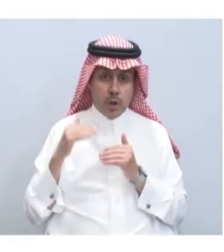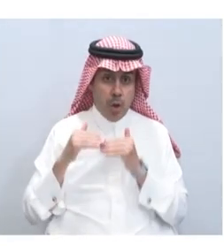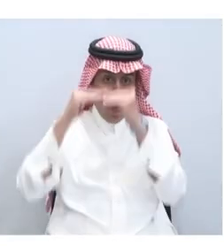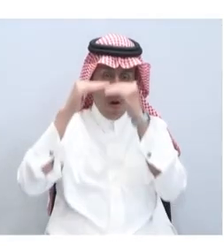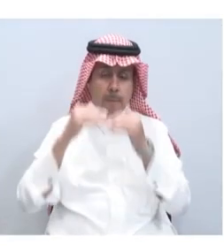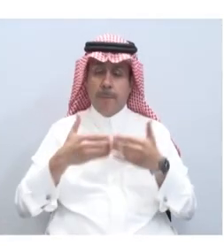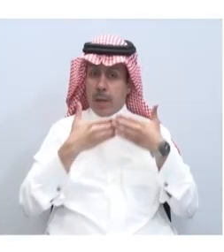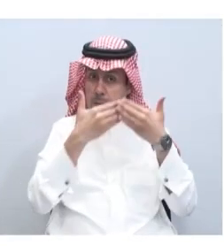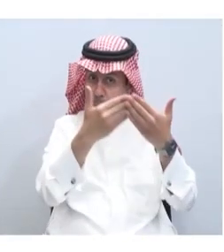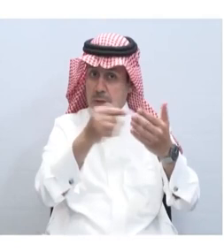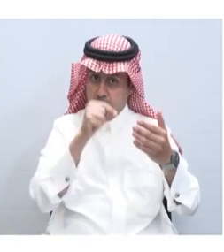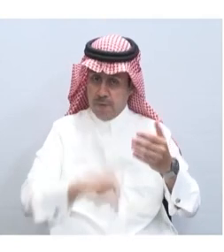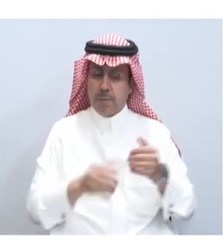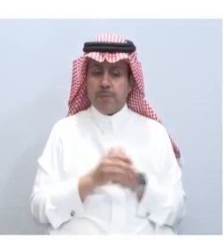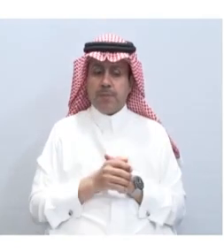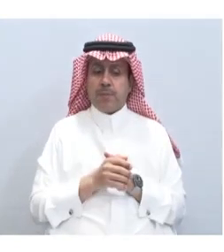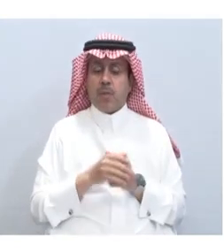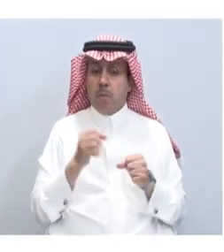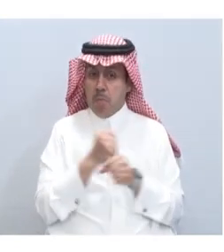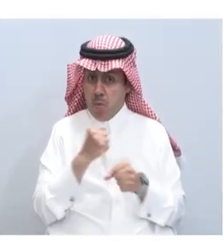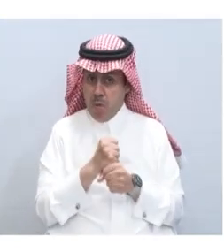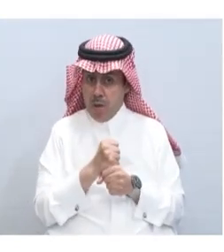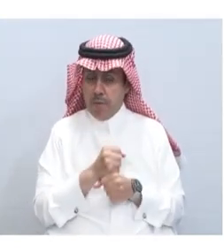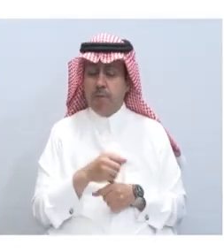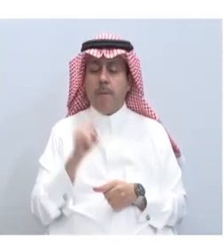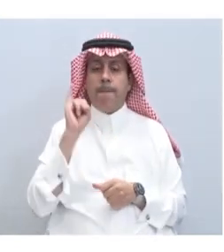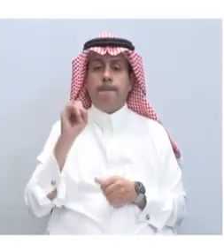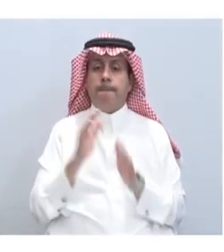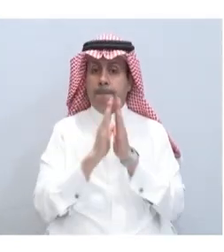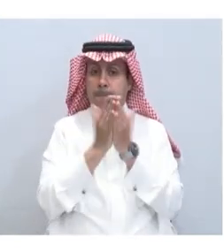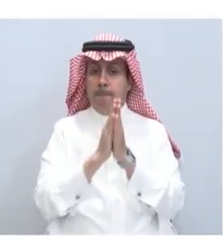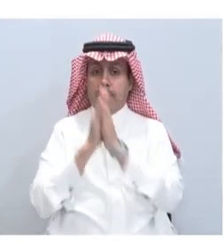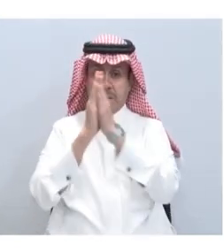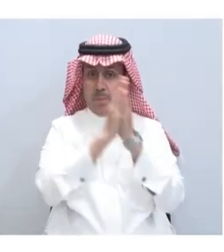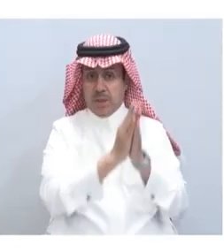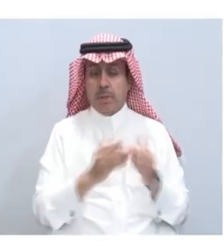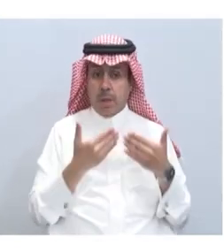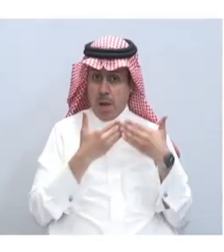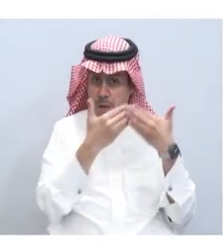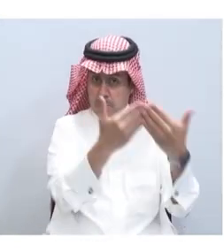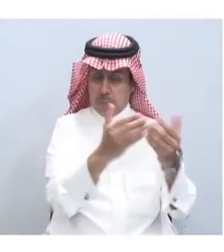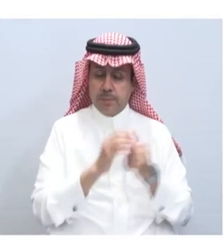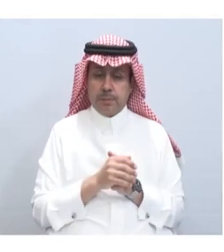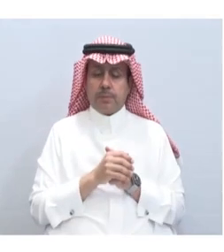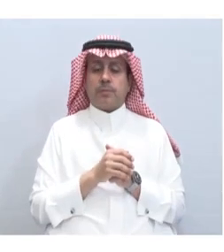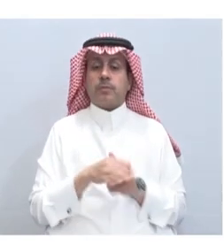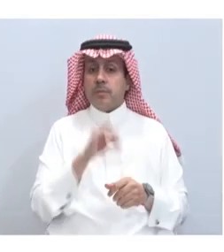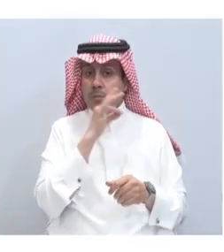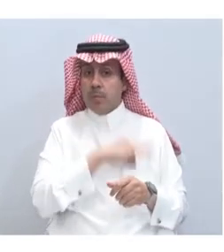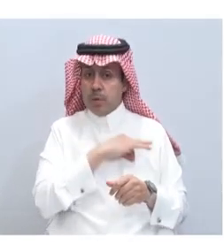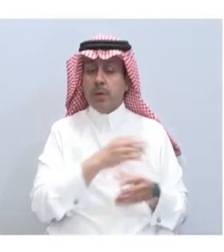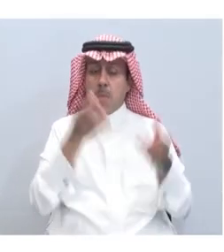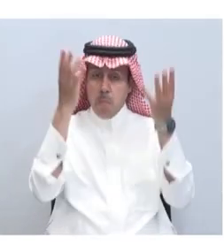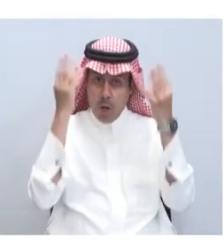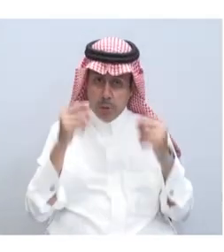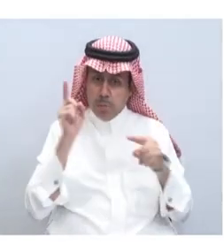بمستوى الخدمات المتوفره التي من وظائف المكتبات انها ماذا تقدم او تلبيه حاجات المستفيدين المعلوماتيه